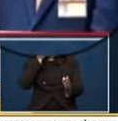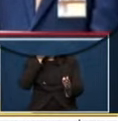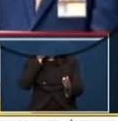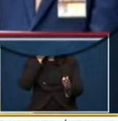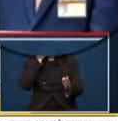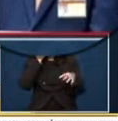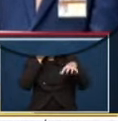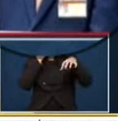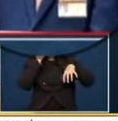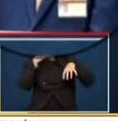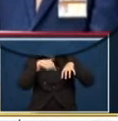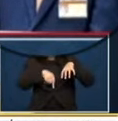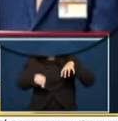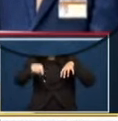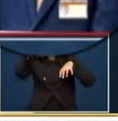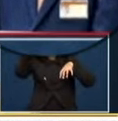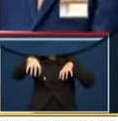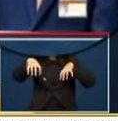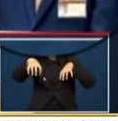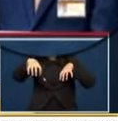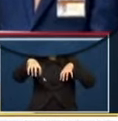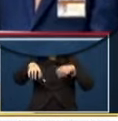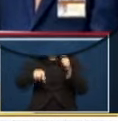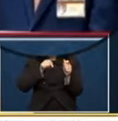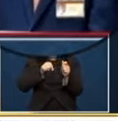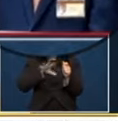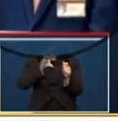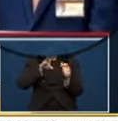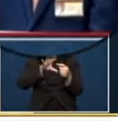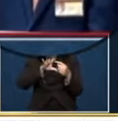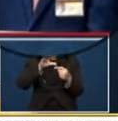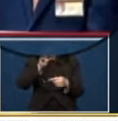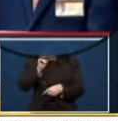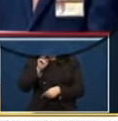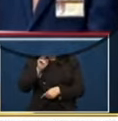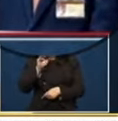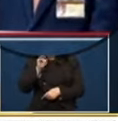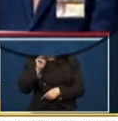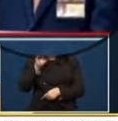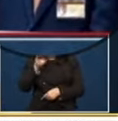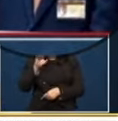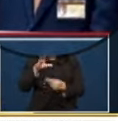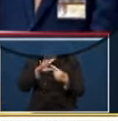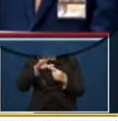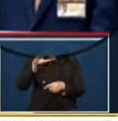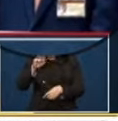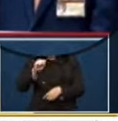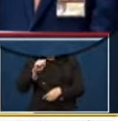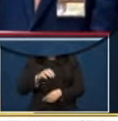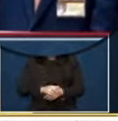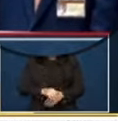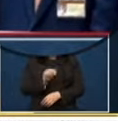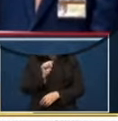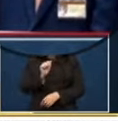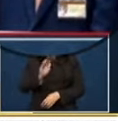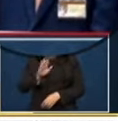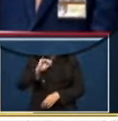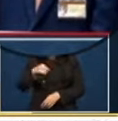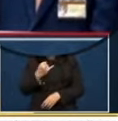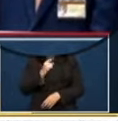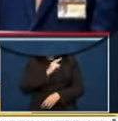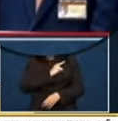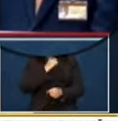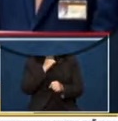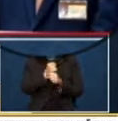วังพงของอำเภอวานรนิวาสซึ่งอยู่ในความรับผิดชอบของอบจสกลนครได้รับความเสียหาย